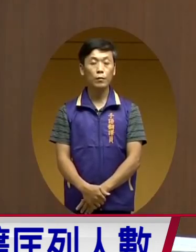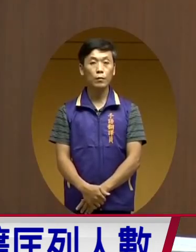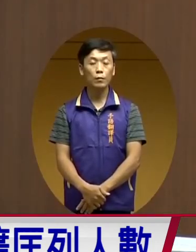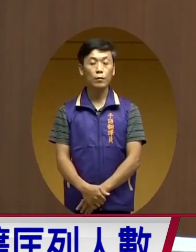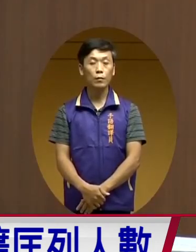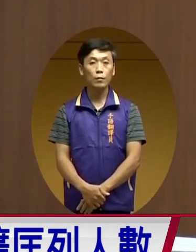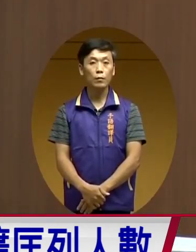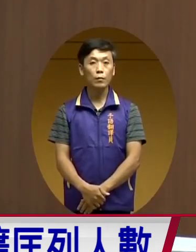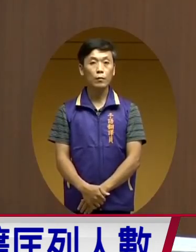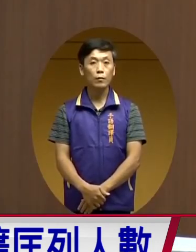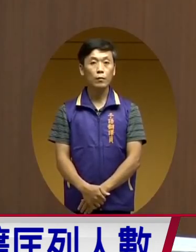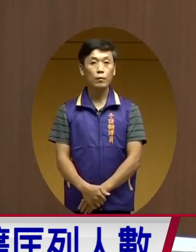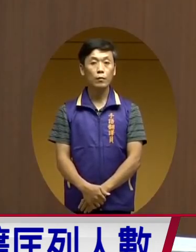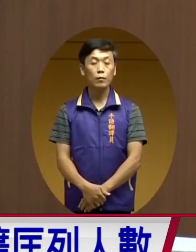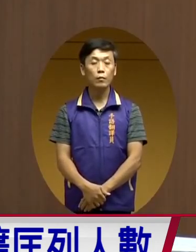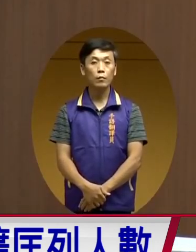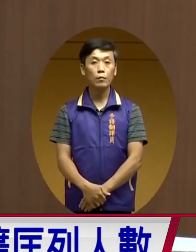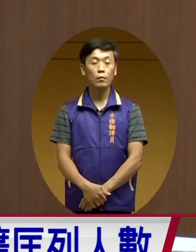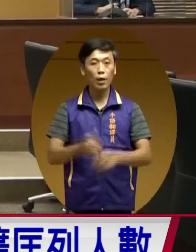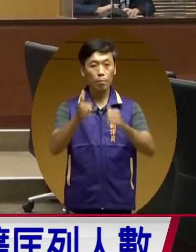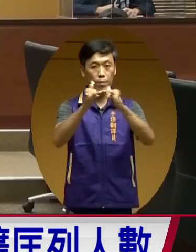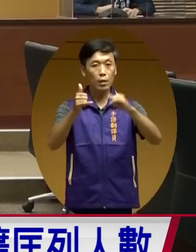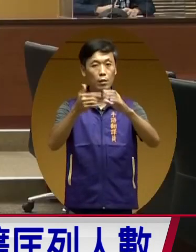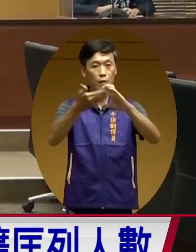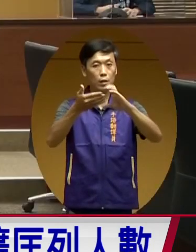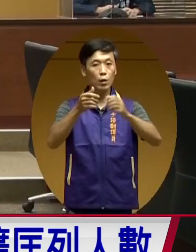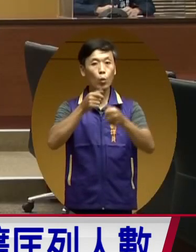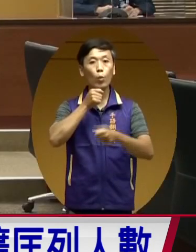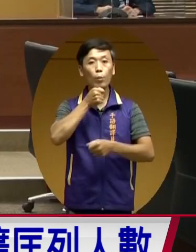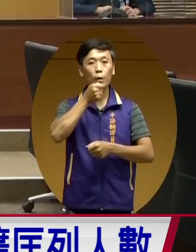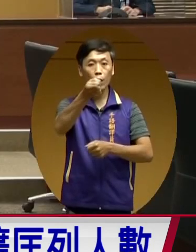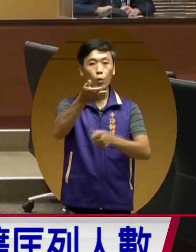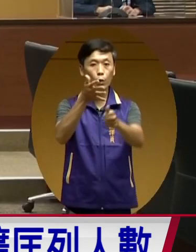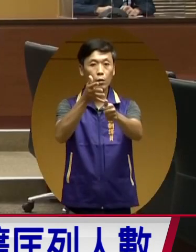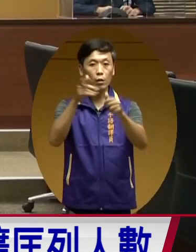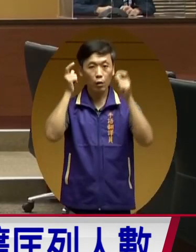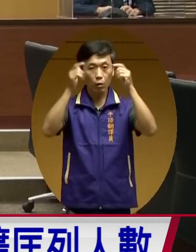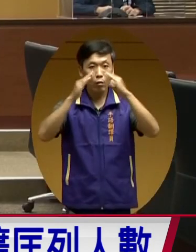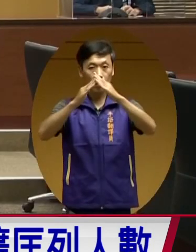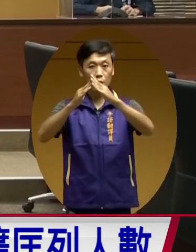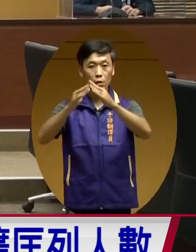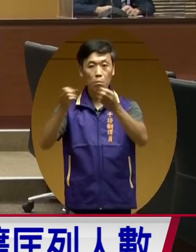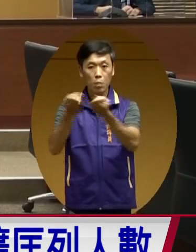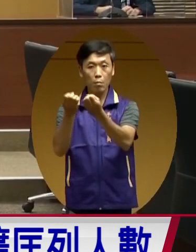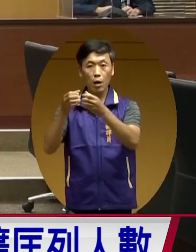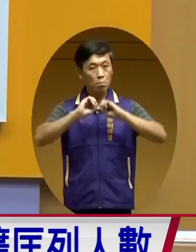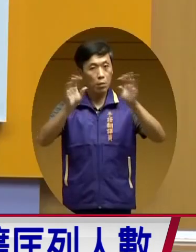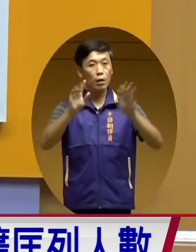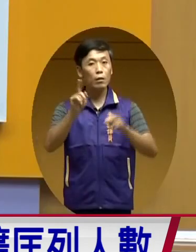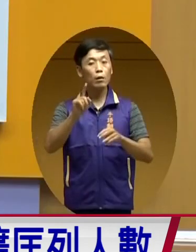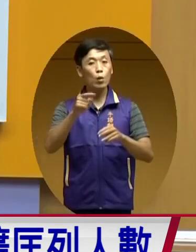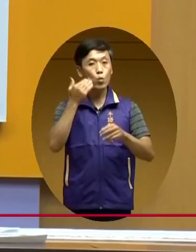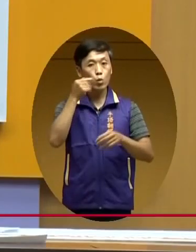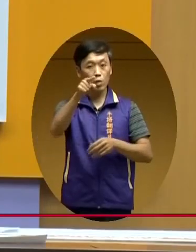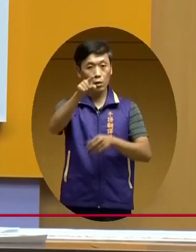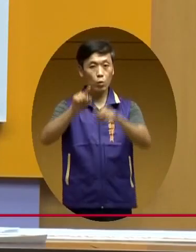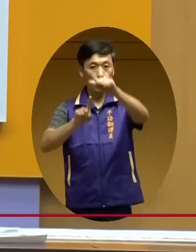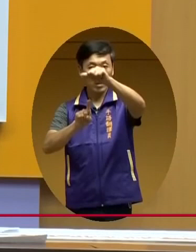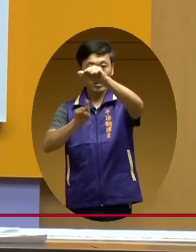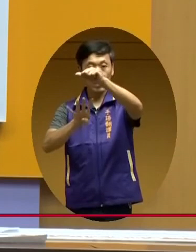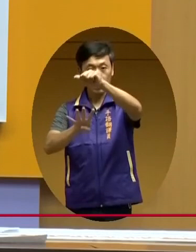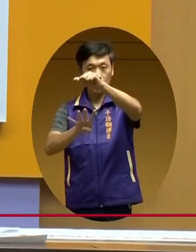触人数，也呼吁5月14到5月18曾到高雄这间餐厅的民众主动到医院采检。 在